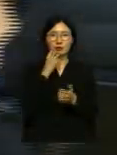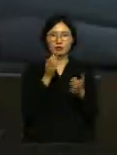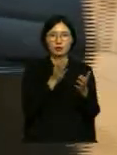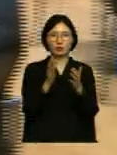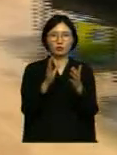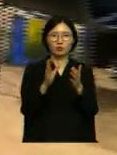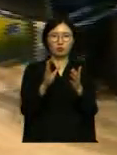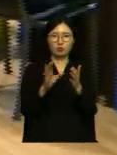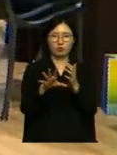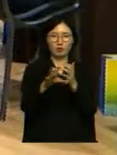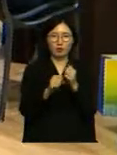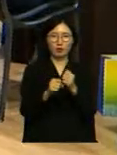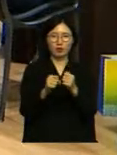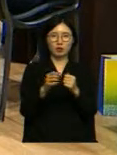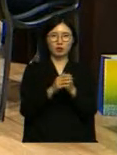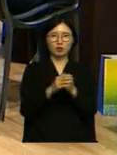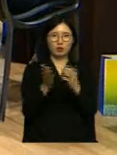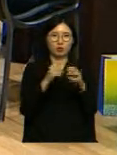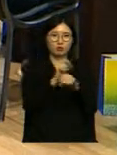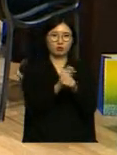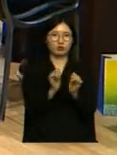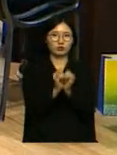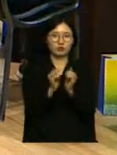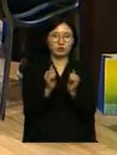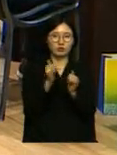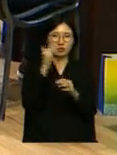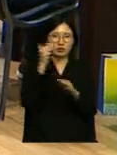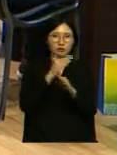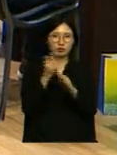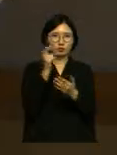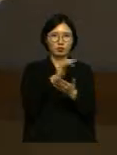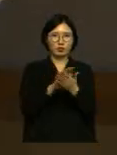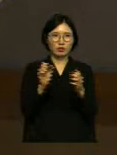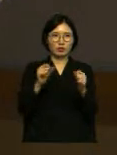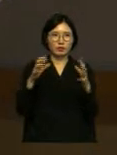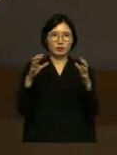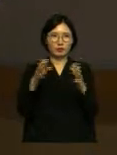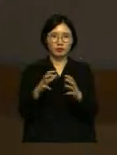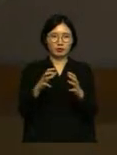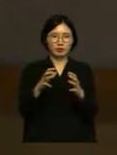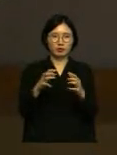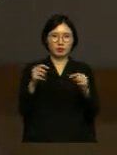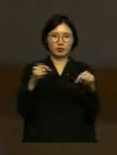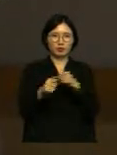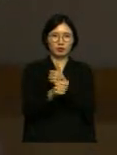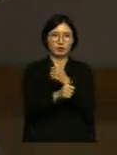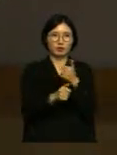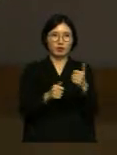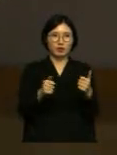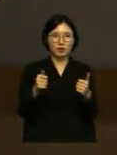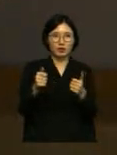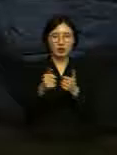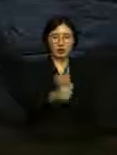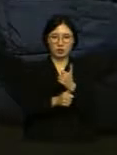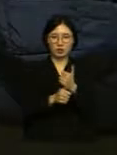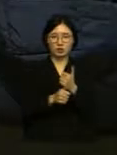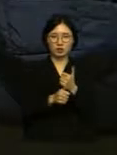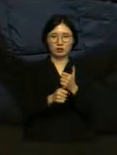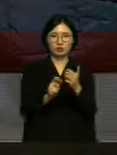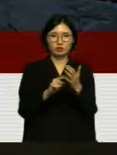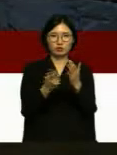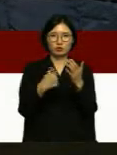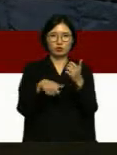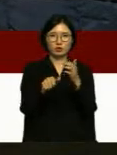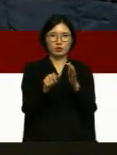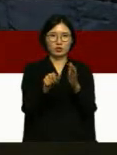경기도를 비롯해 전국 지자체의 공무원들이 남북평화협력 지방정부협의회를 구성하기 위해 힘을 모았습니다.